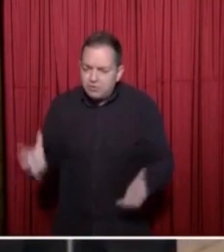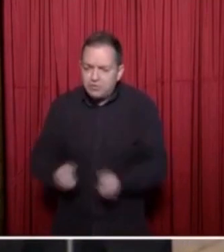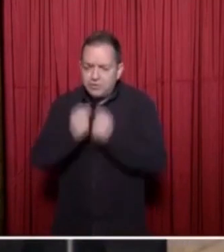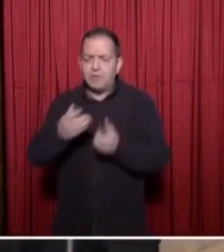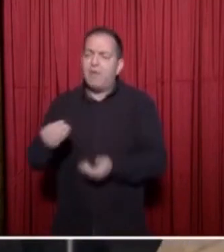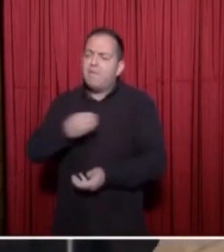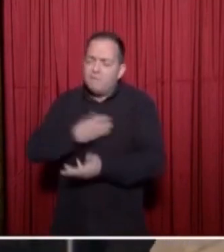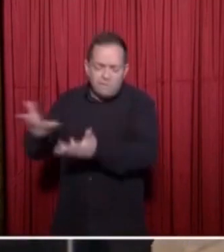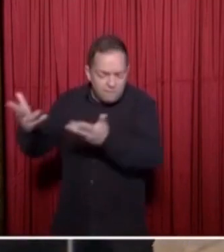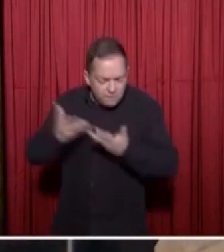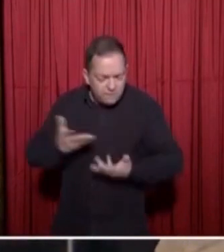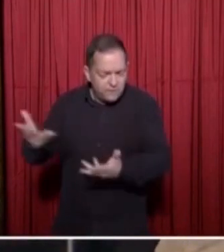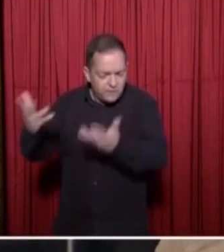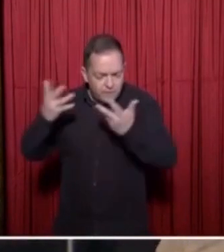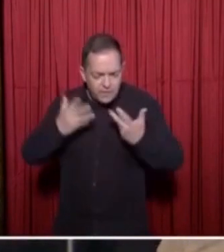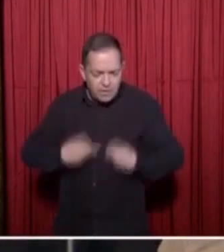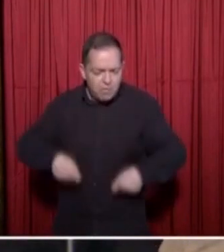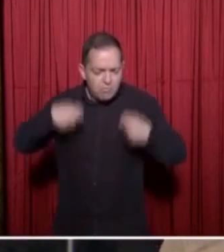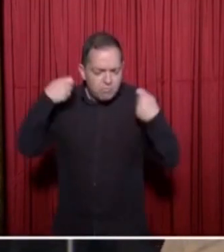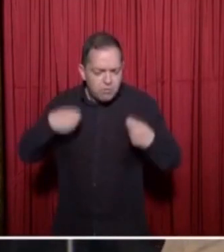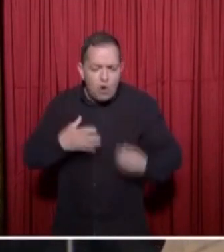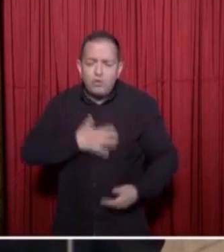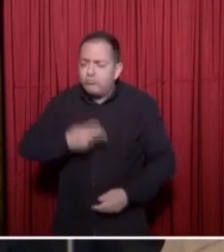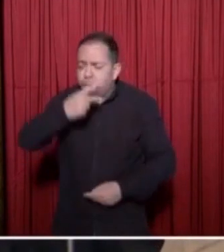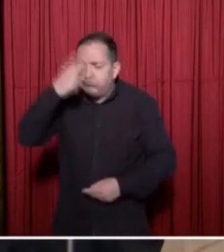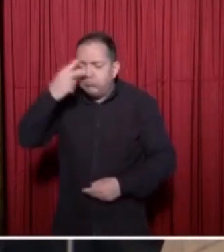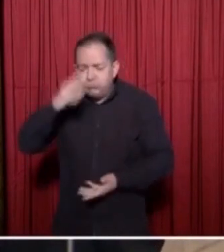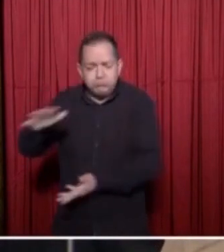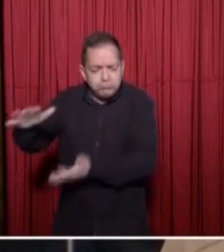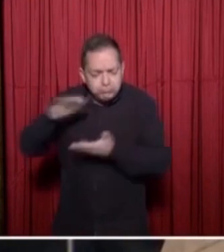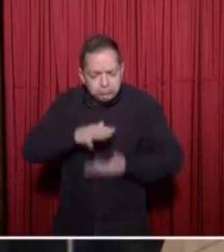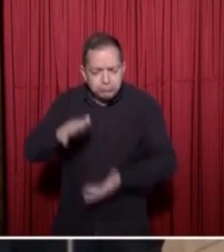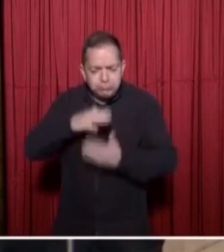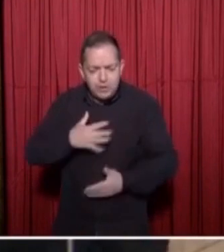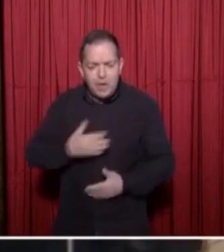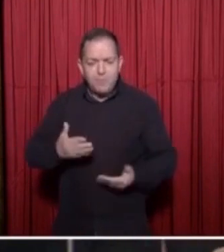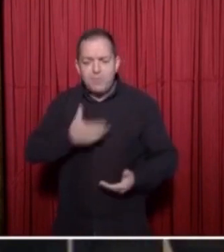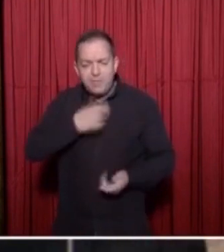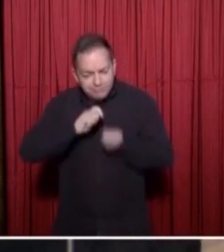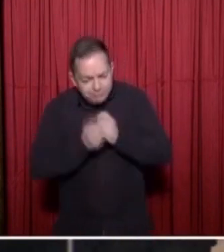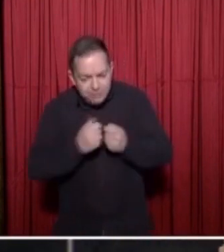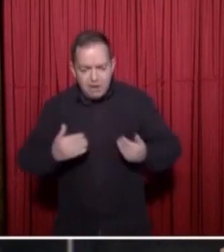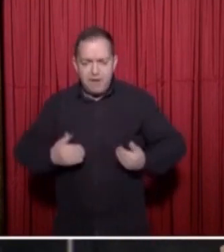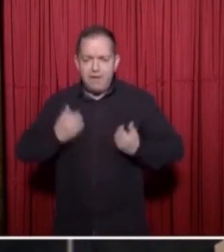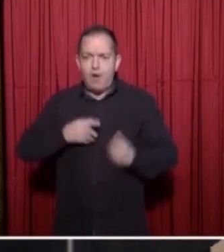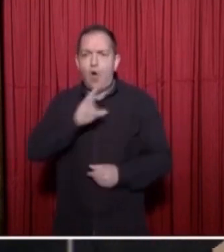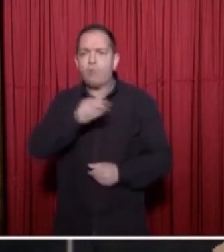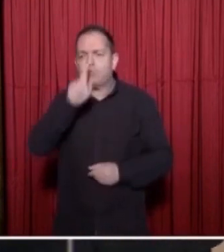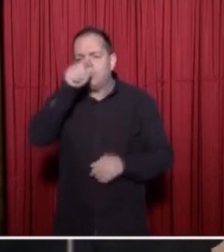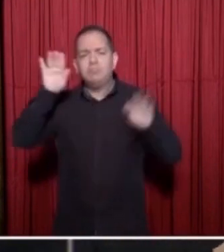εν ελέη και εκτιρμής. Τον επιπλώντα εν αγαθή στην επιθυμίαν σου, ανακαινιστήσετε ως αητού η νεότη σου.